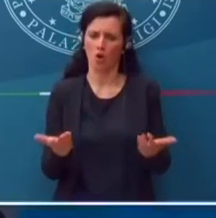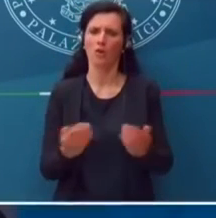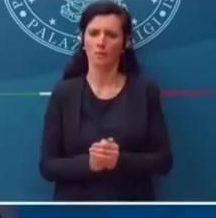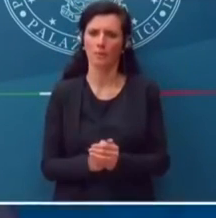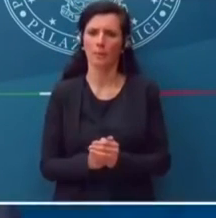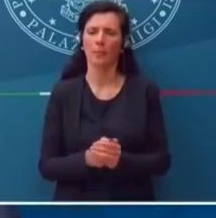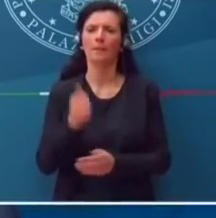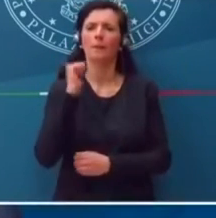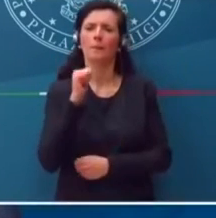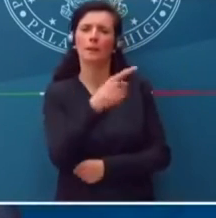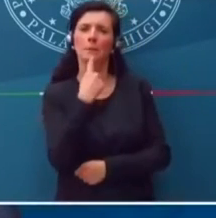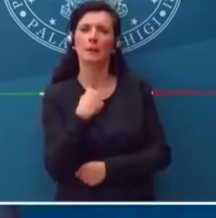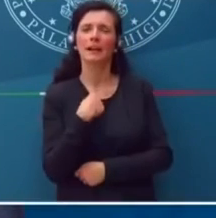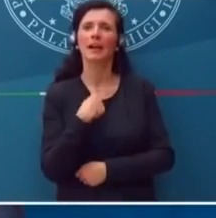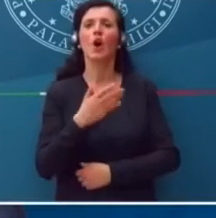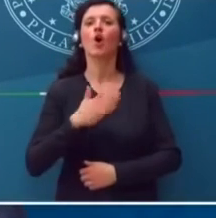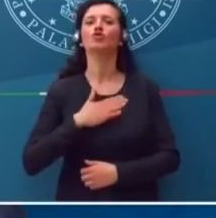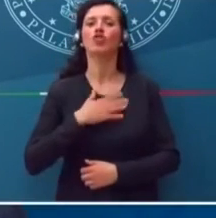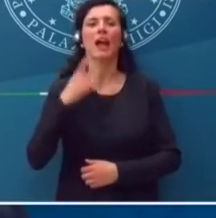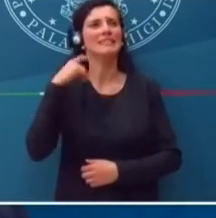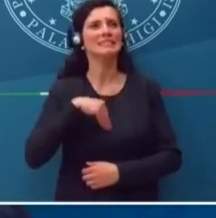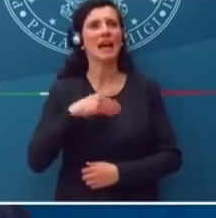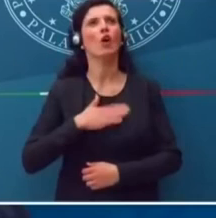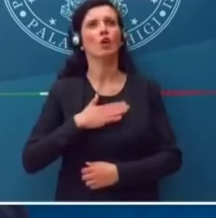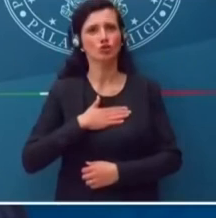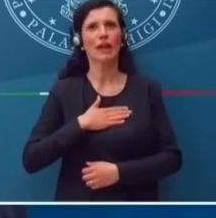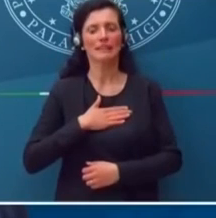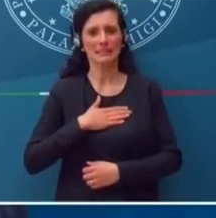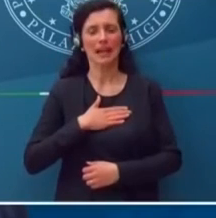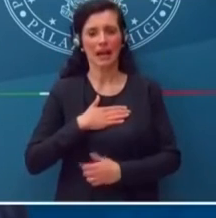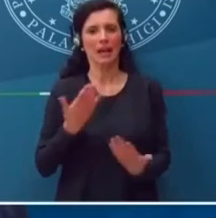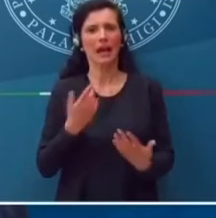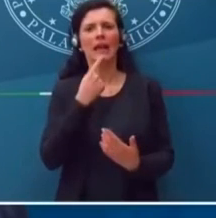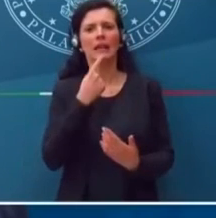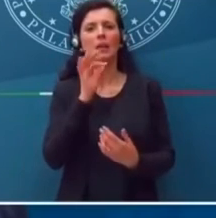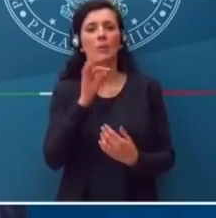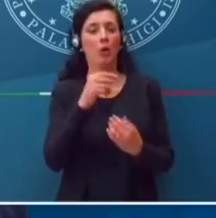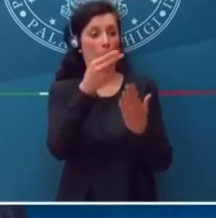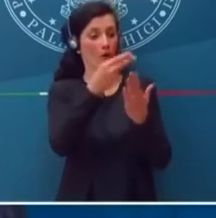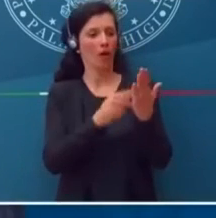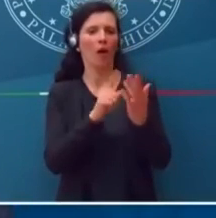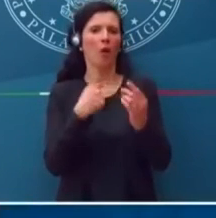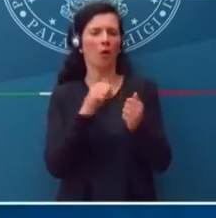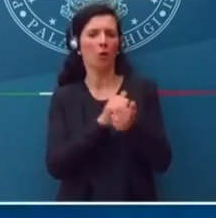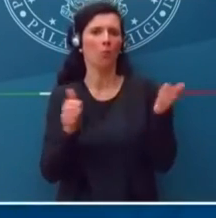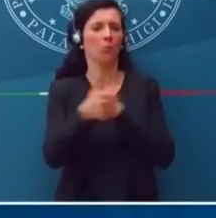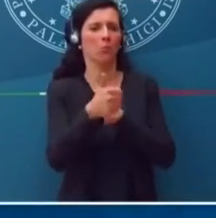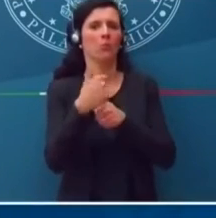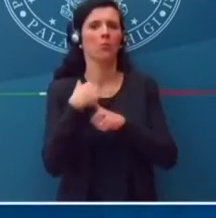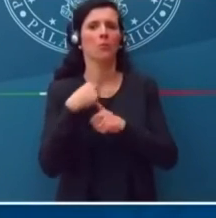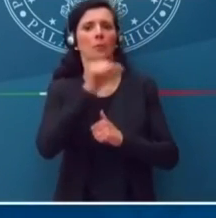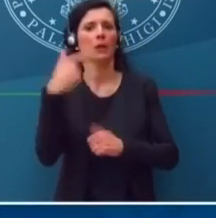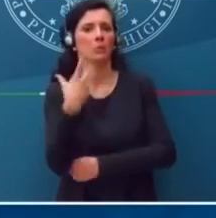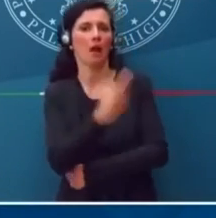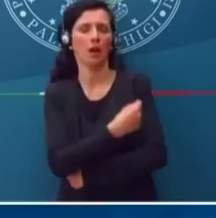Mi diceva prima la coscienza è, parlo di quelli che saltano la fila. Di quelli che saltano la